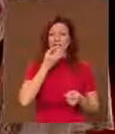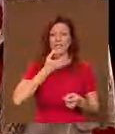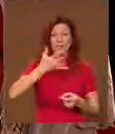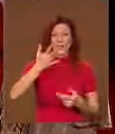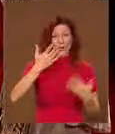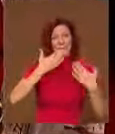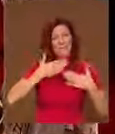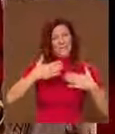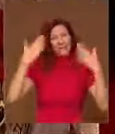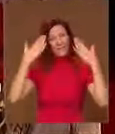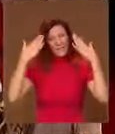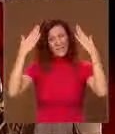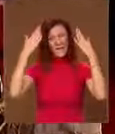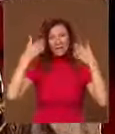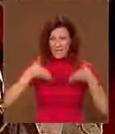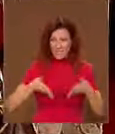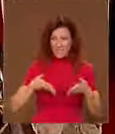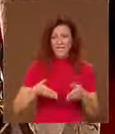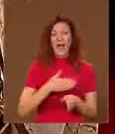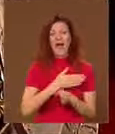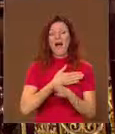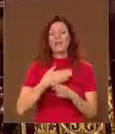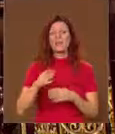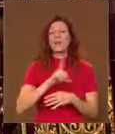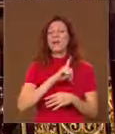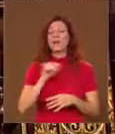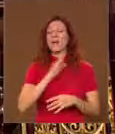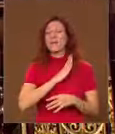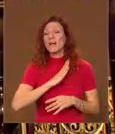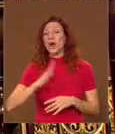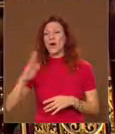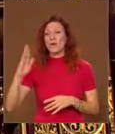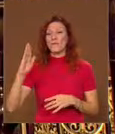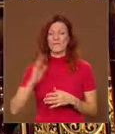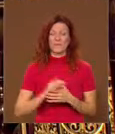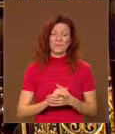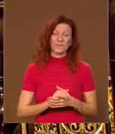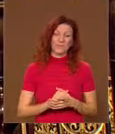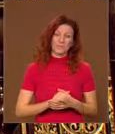сега и винаги, и во веки веков.